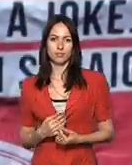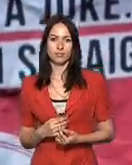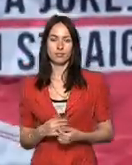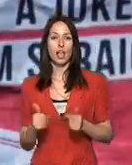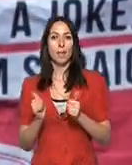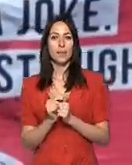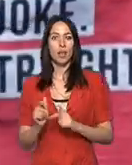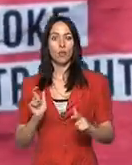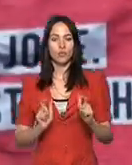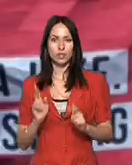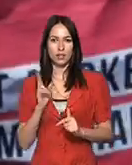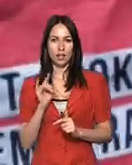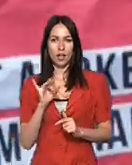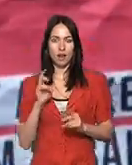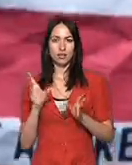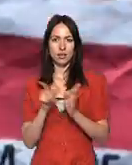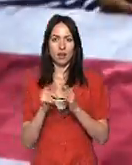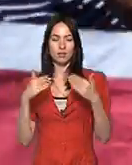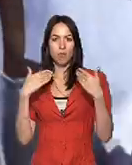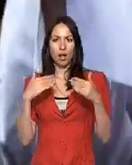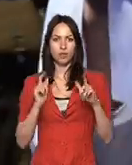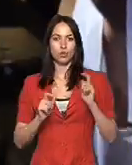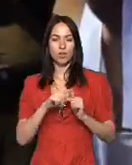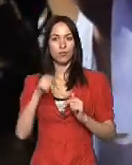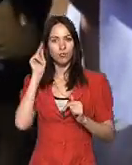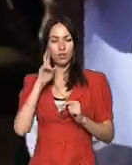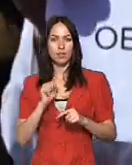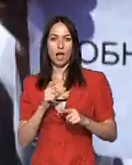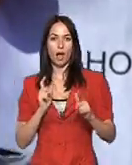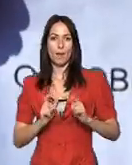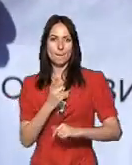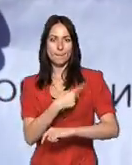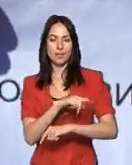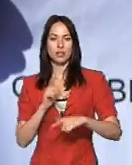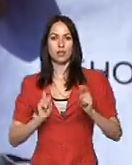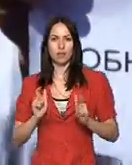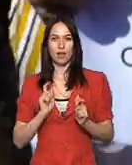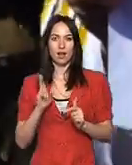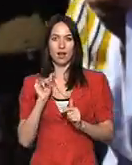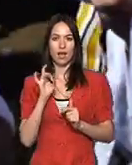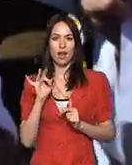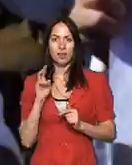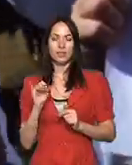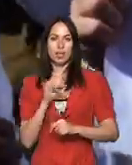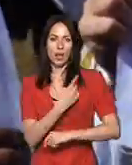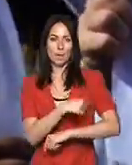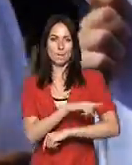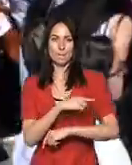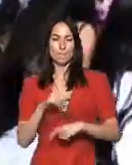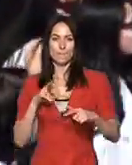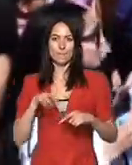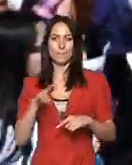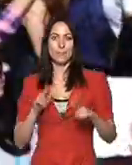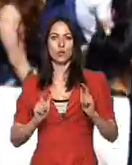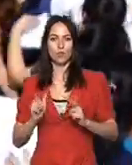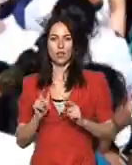Біля університету Каразіна із плакатами студенти. Вони навчаються на медичних факультетах університету Каразіна та медуніверситету. На акцію прийшли